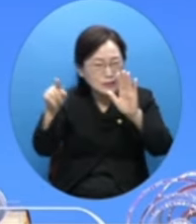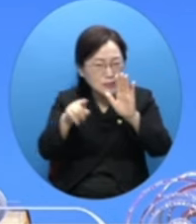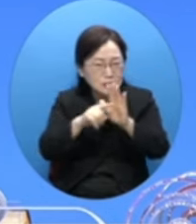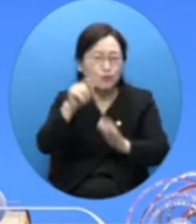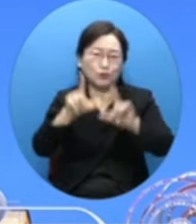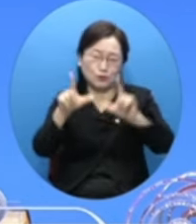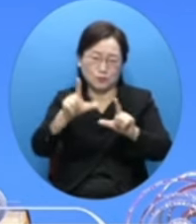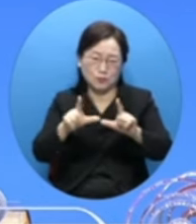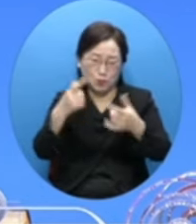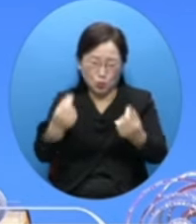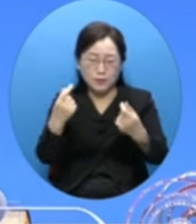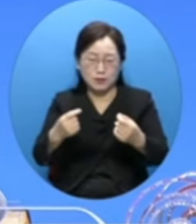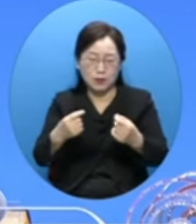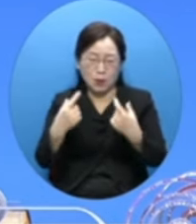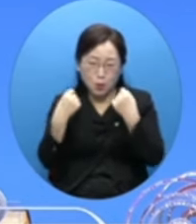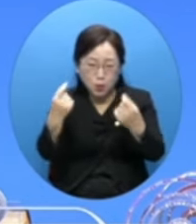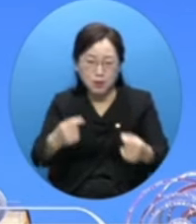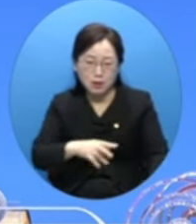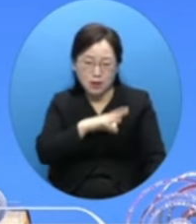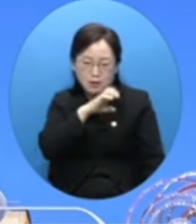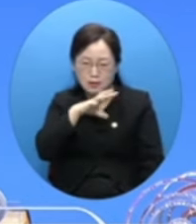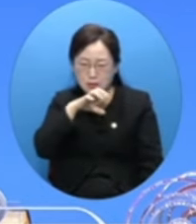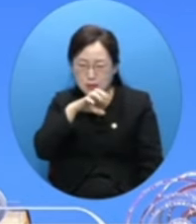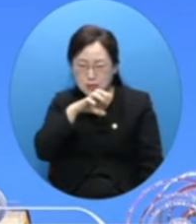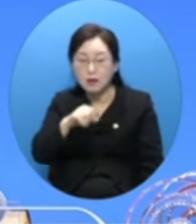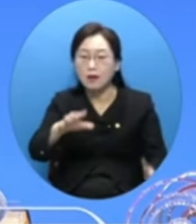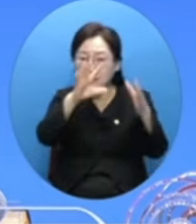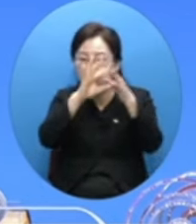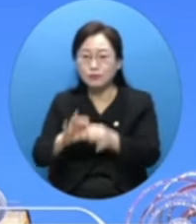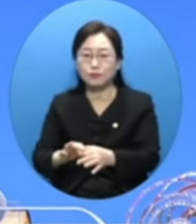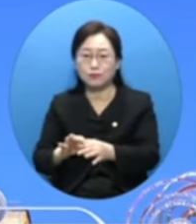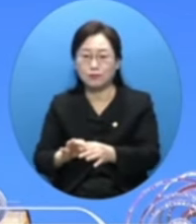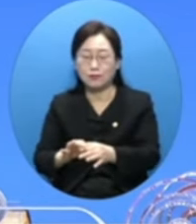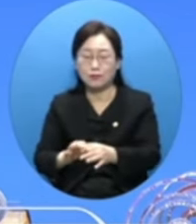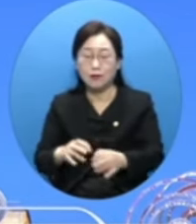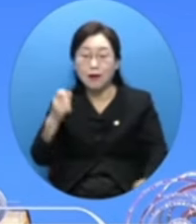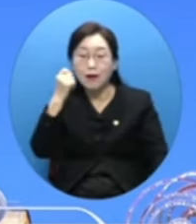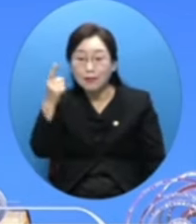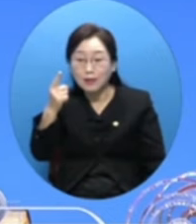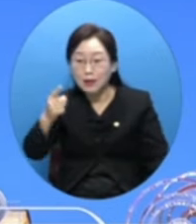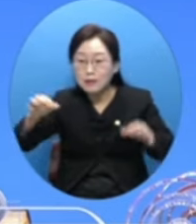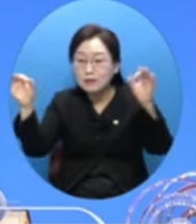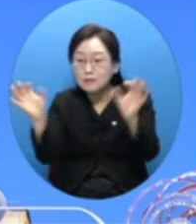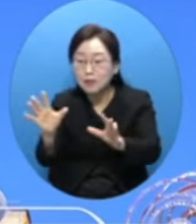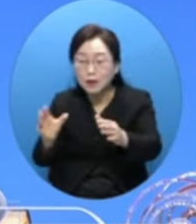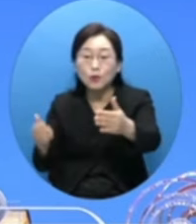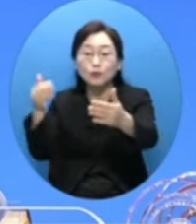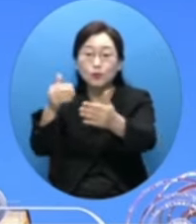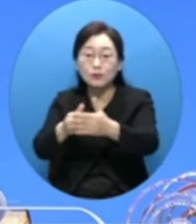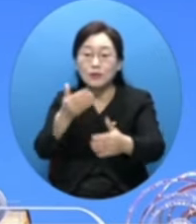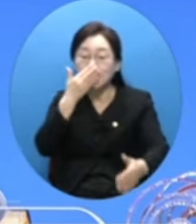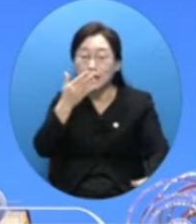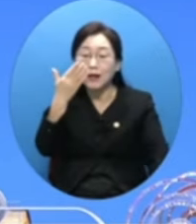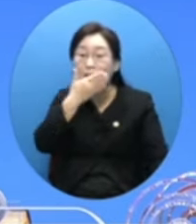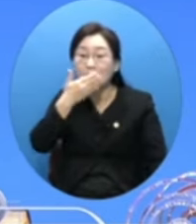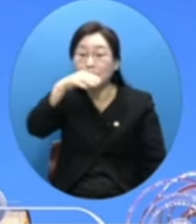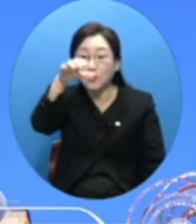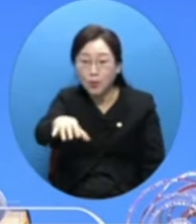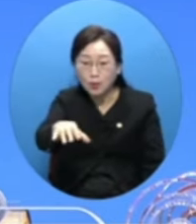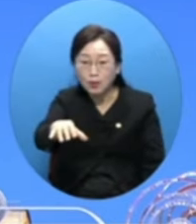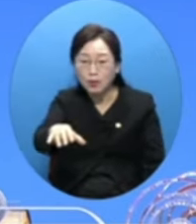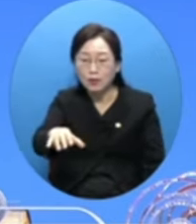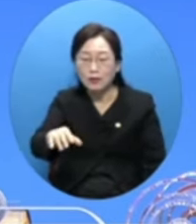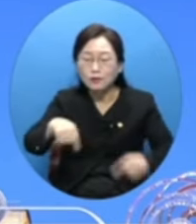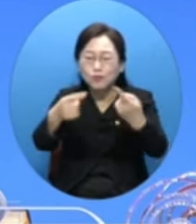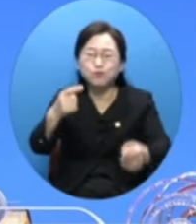원망하고 불평하고 원망하고 불평했습니다. 그래서 한 달이면 갈 수 있는 거리를 저들이 40년 동안 가지 못하고 광에서 돌고